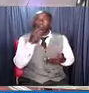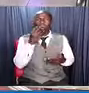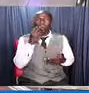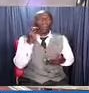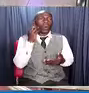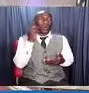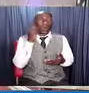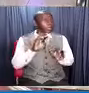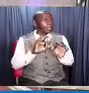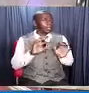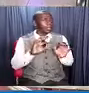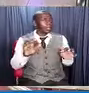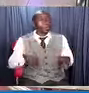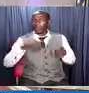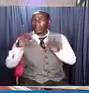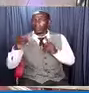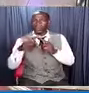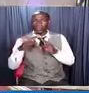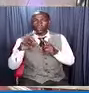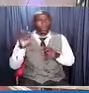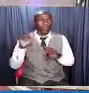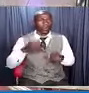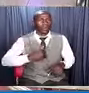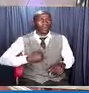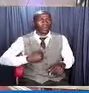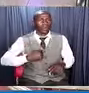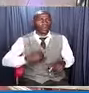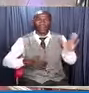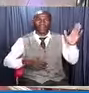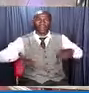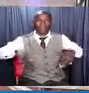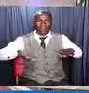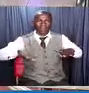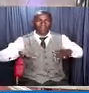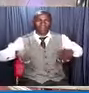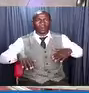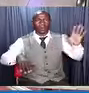Nairobi. Instead of using the money to bring to your mother. Na Malindi. To Nairobi and Malindi.